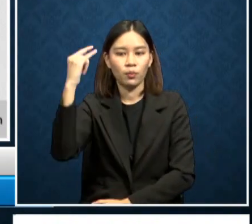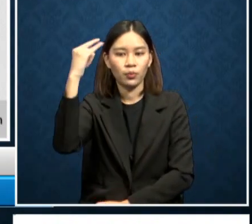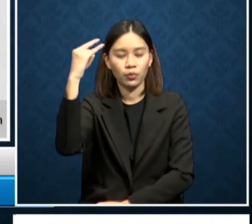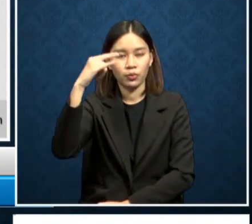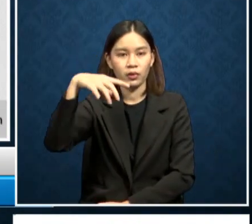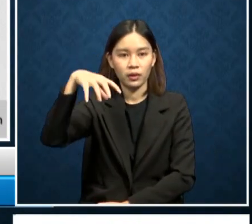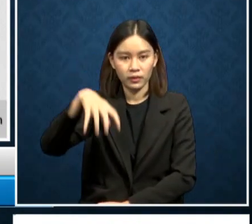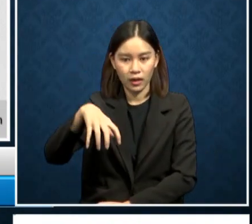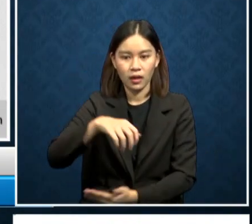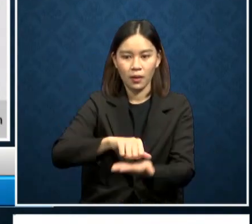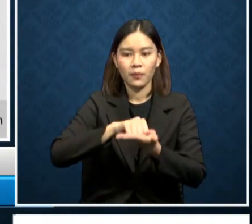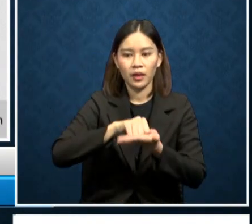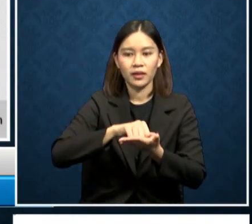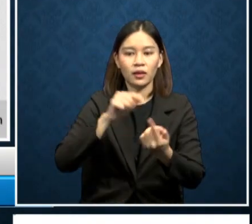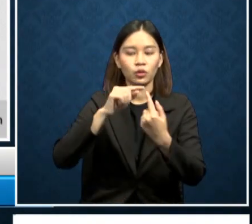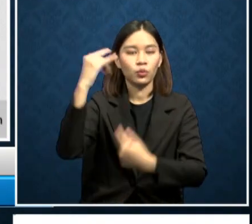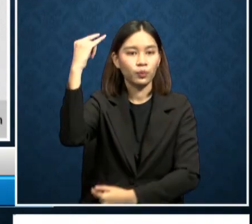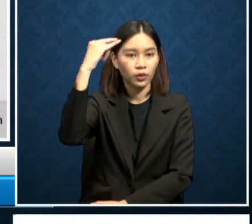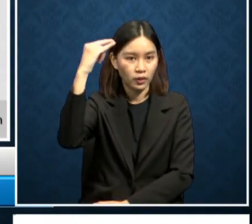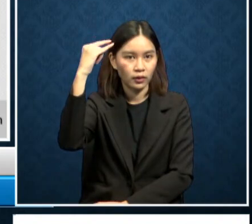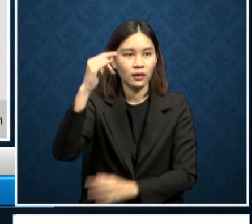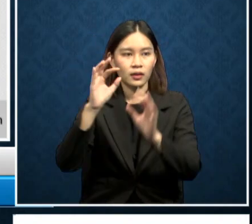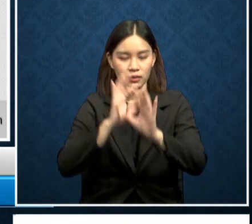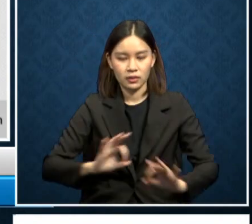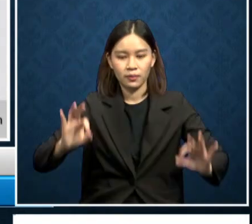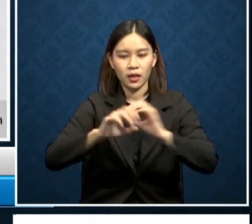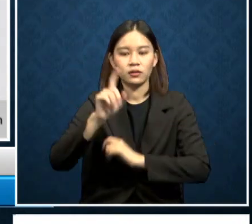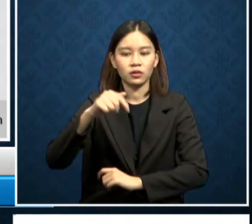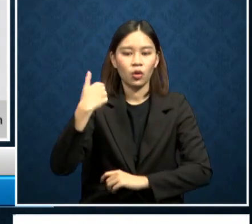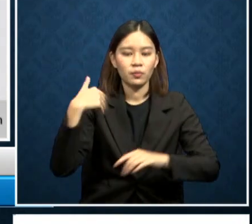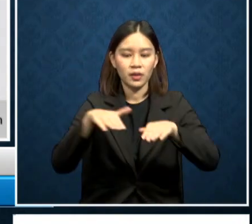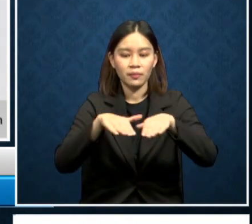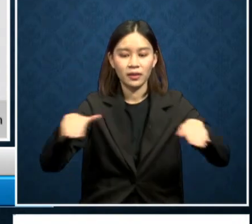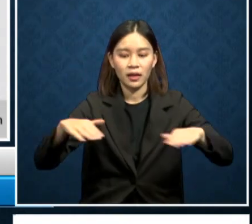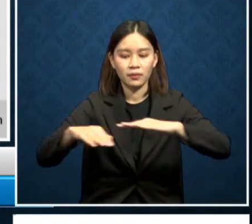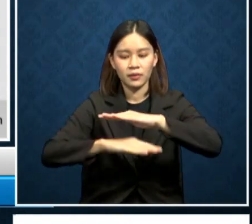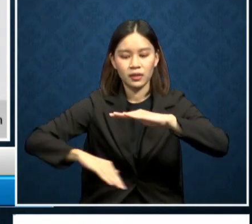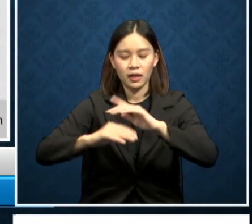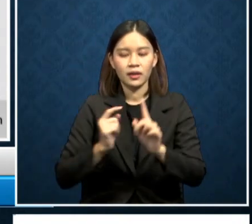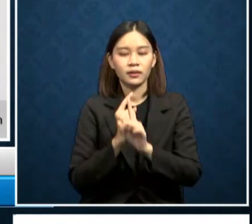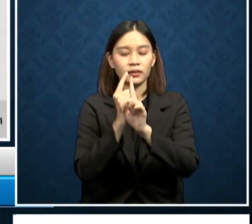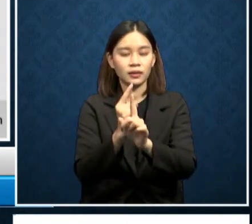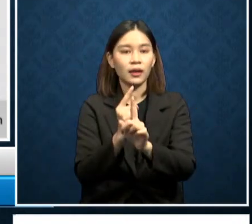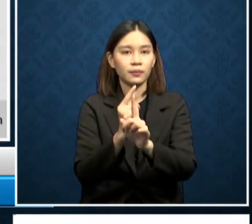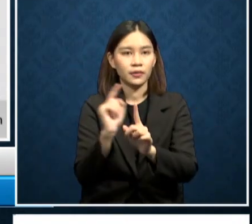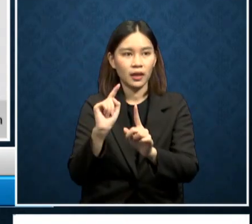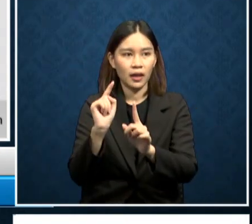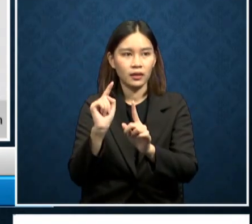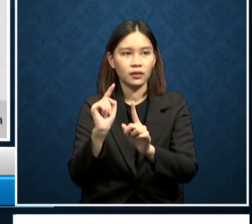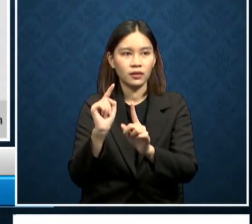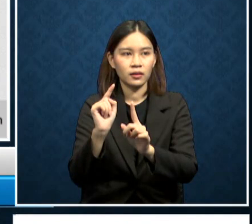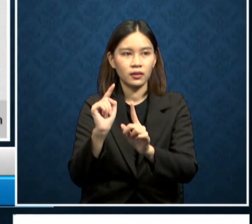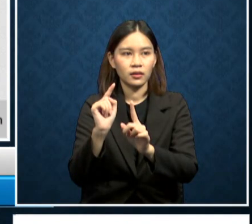และบริการเดือนอากาศจำเป็นต้องกำหนดมาตรฐานขั้นต่ำตามหลักเกณฑ์ขององค์